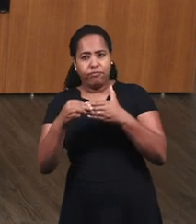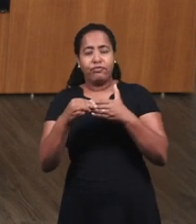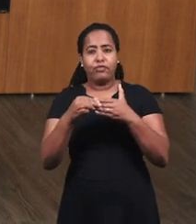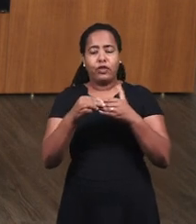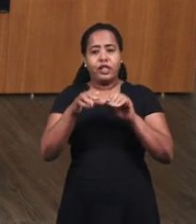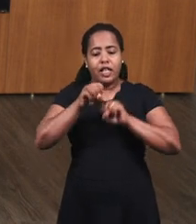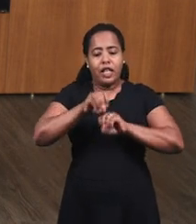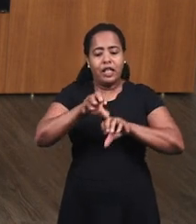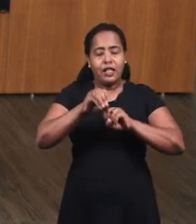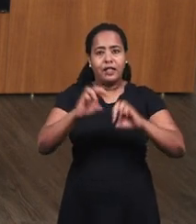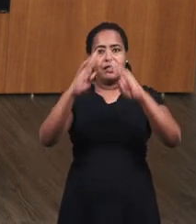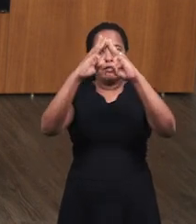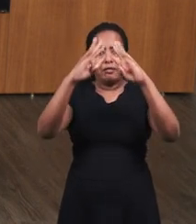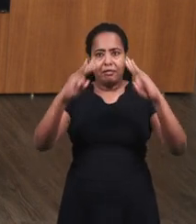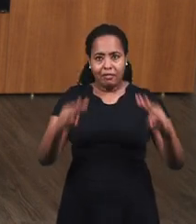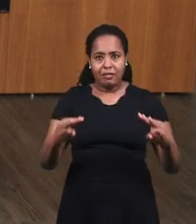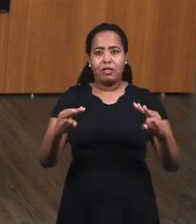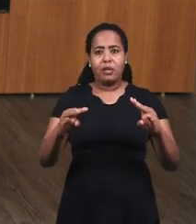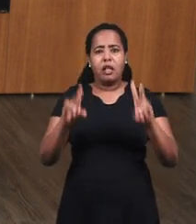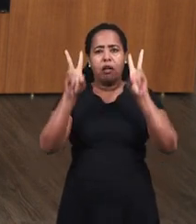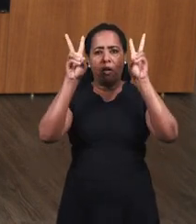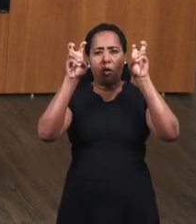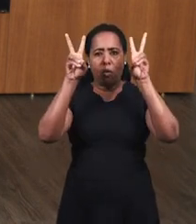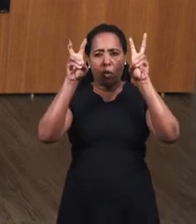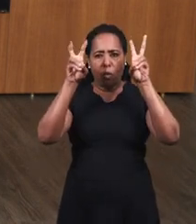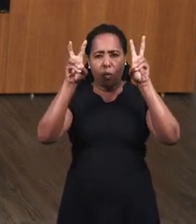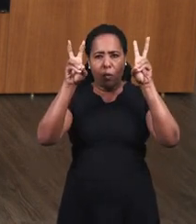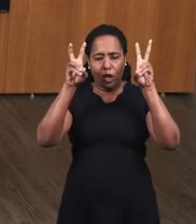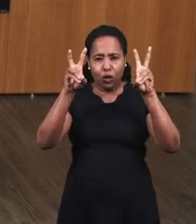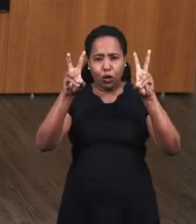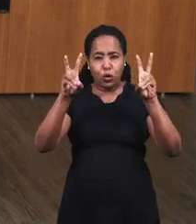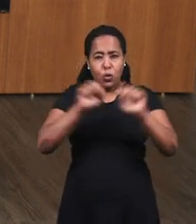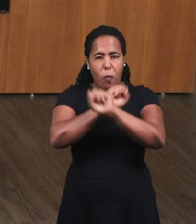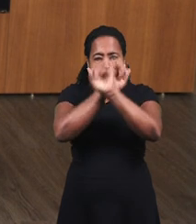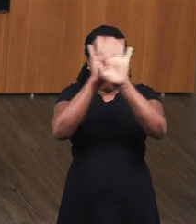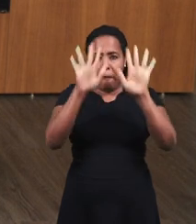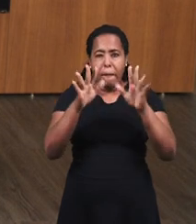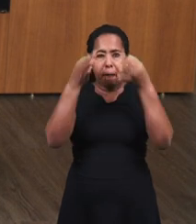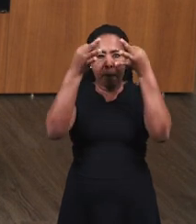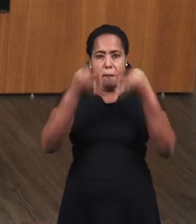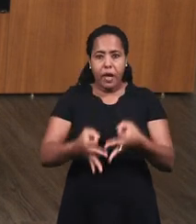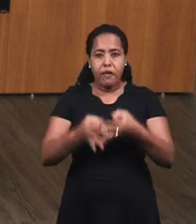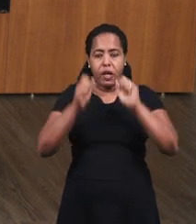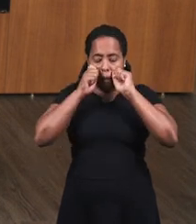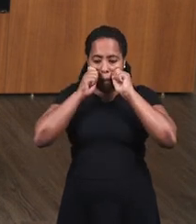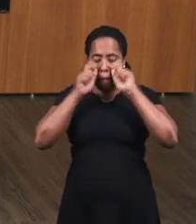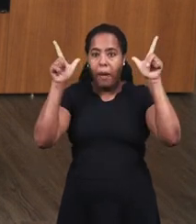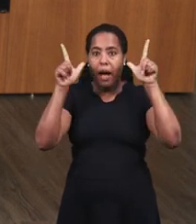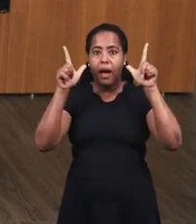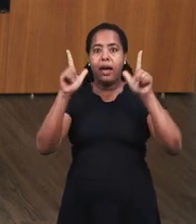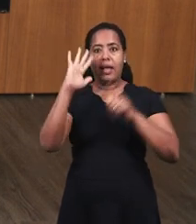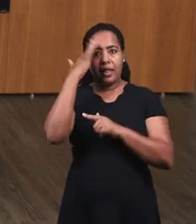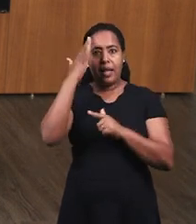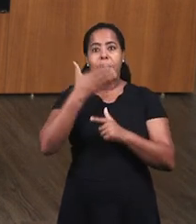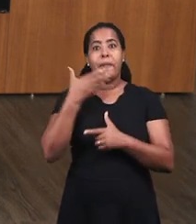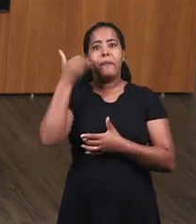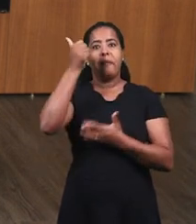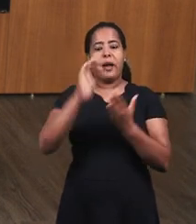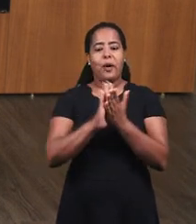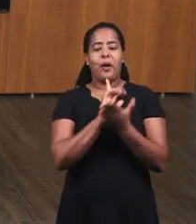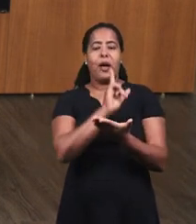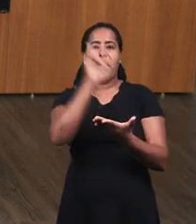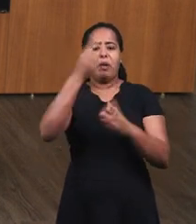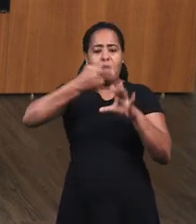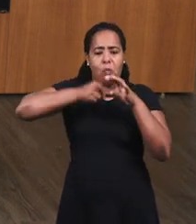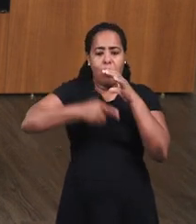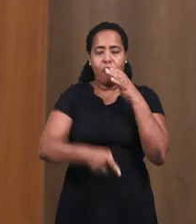volet leçons de Manaïm ce sujet qui est notable, qui va ouvrir vos yeux afin de comprendre la Bible au-delà